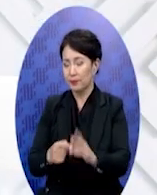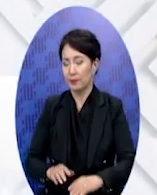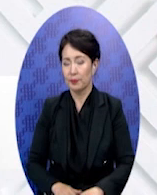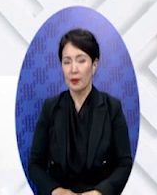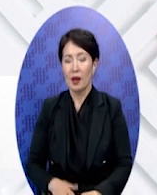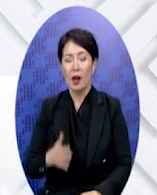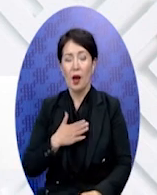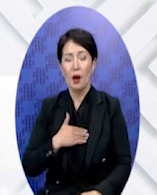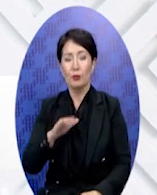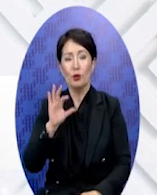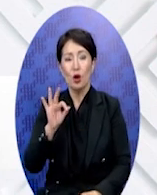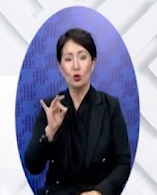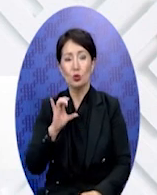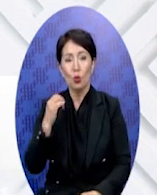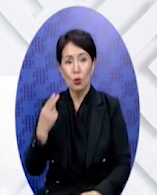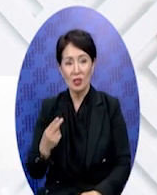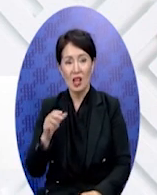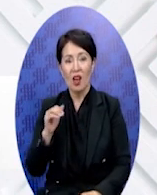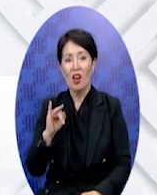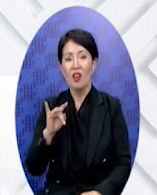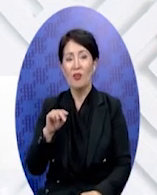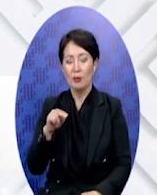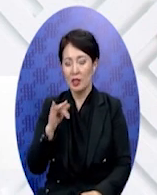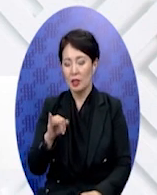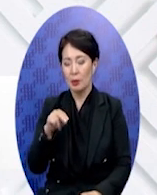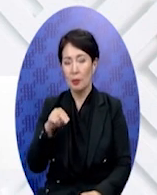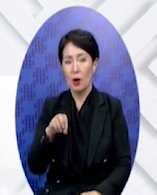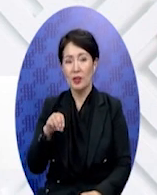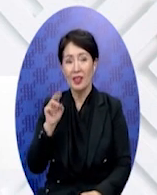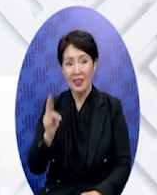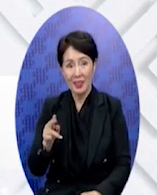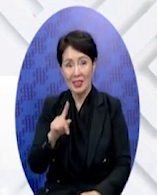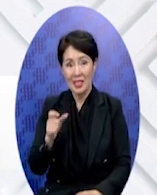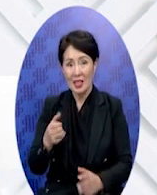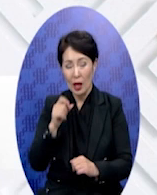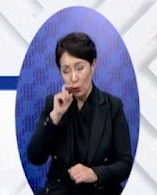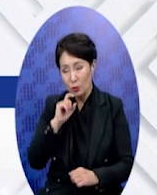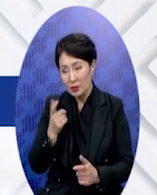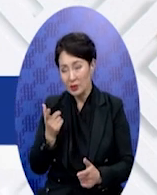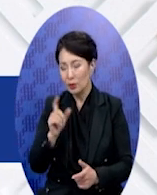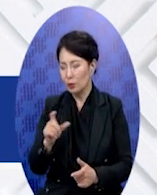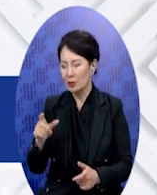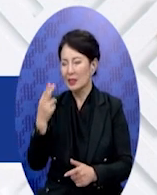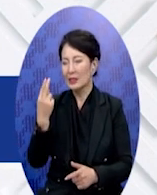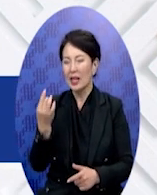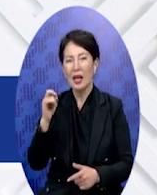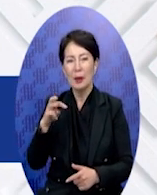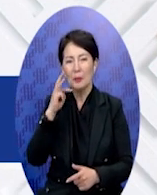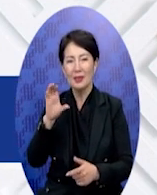сууцны ипотекийн зээлд хамрагдахыг хүсэж байгаа иргэд маань цахим мэдээллийн санд одоо